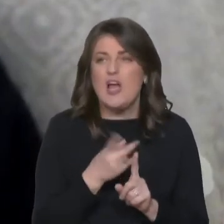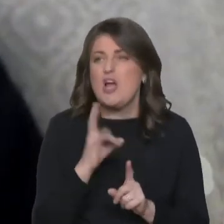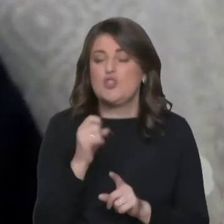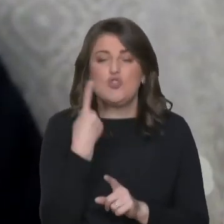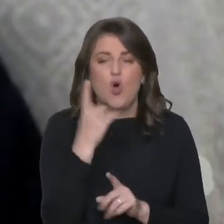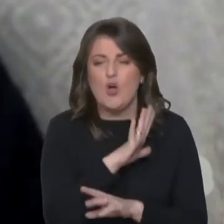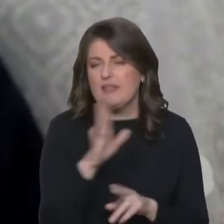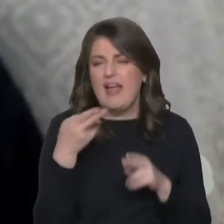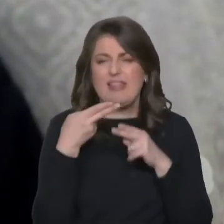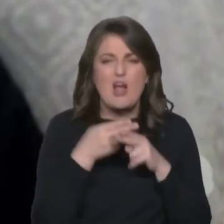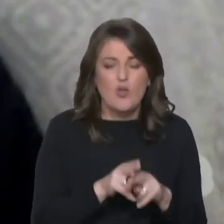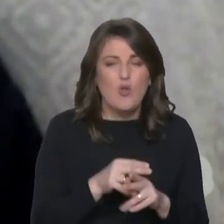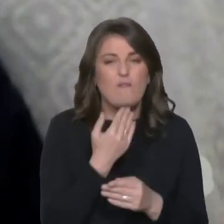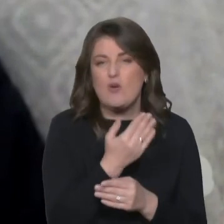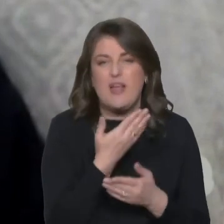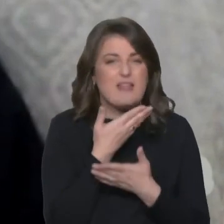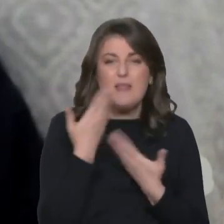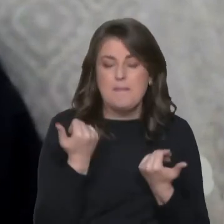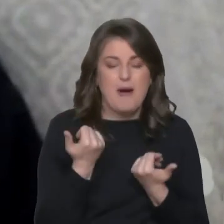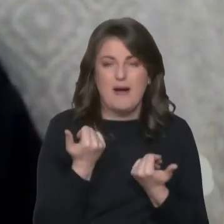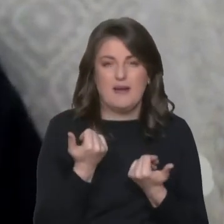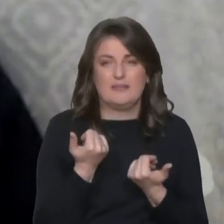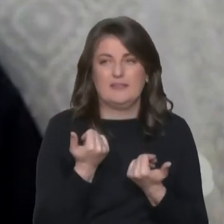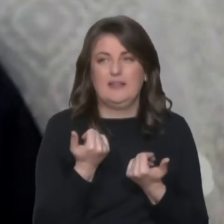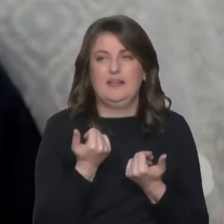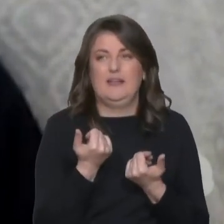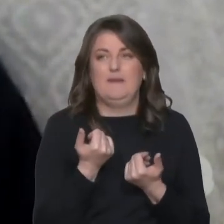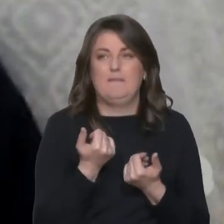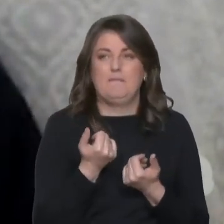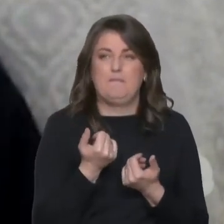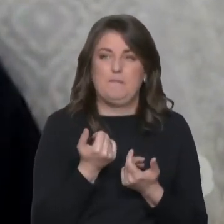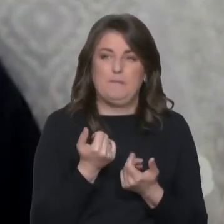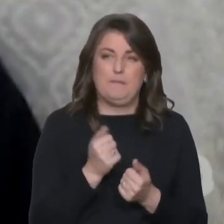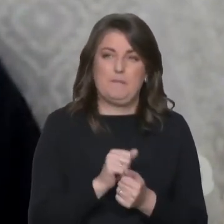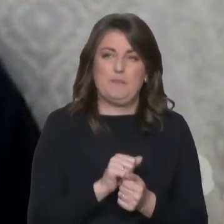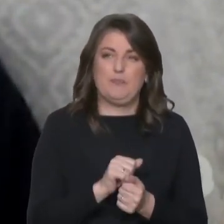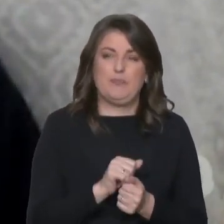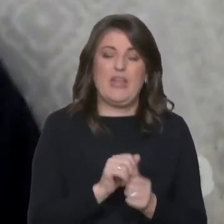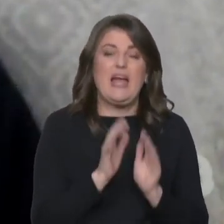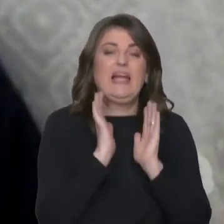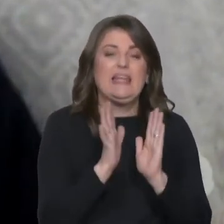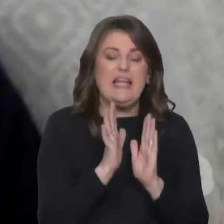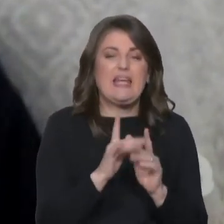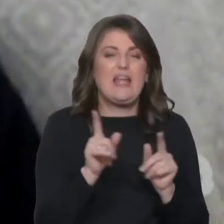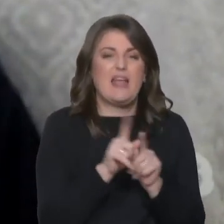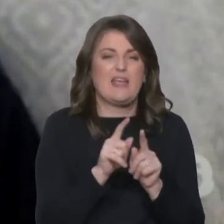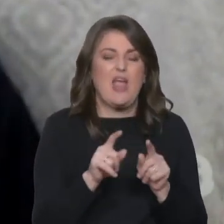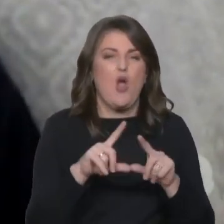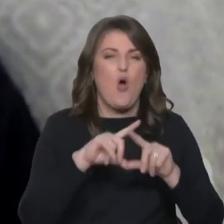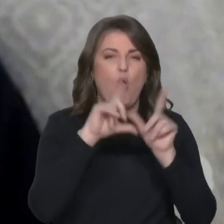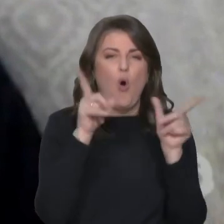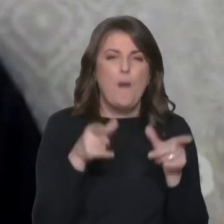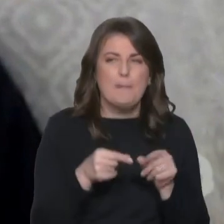жодна технологія, вона, ну, немає вундервафи. От, тільки комплекси